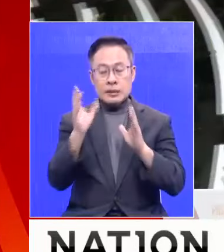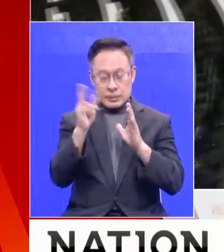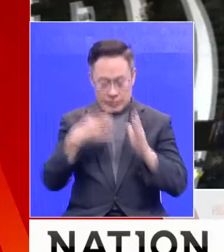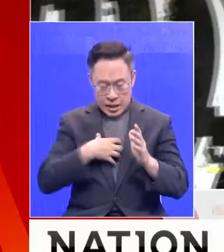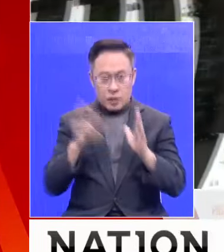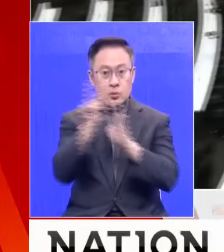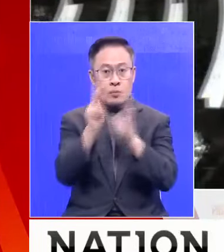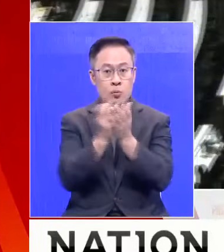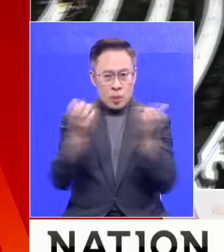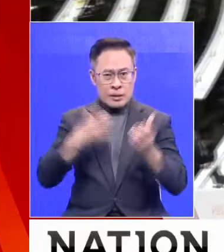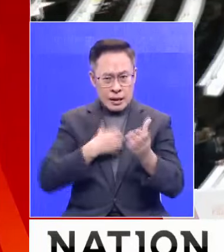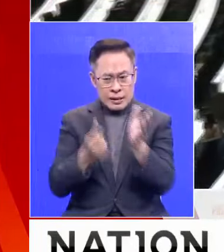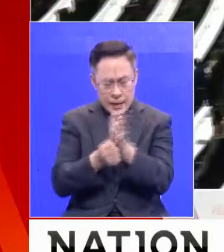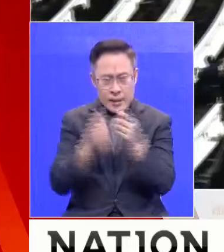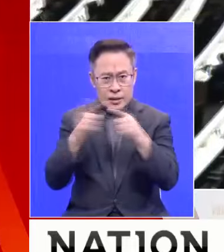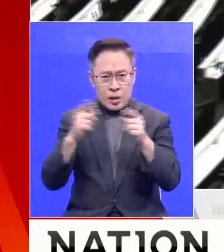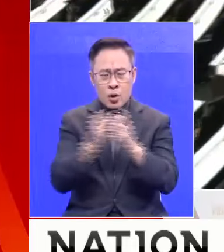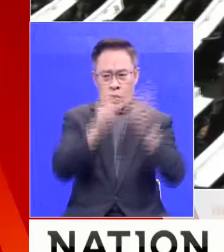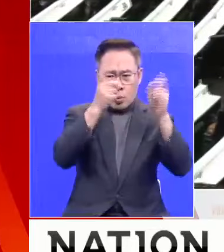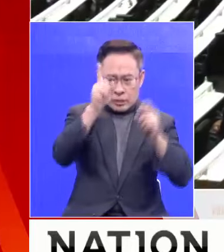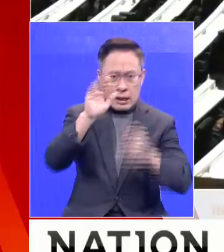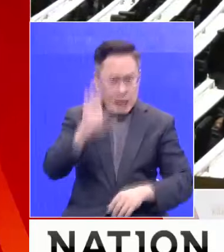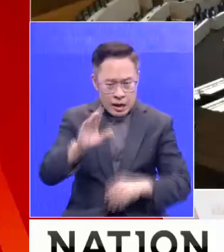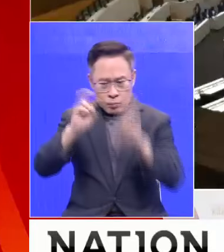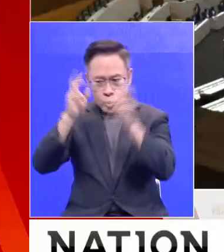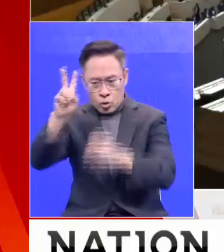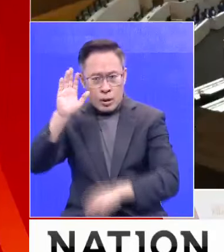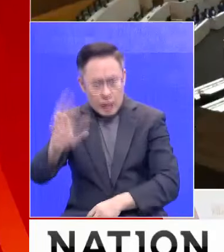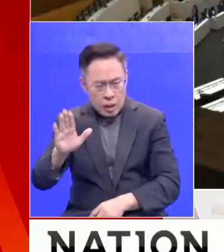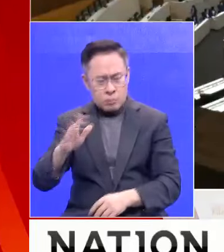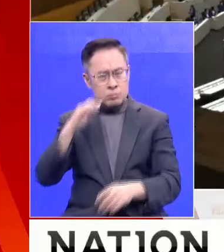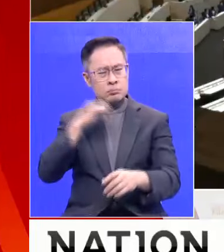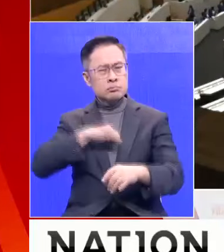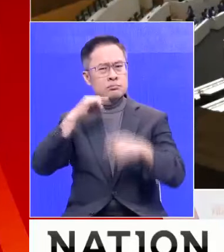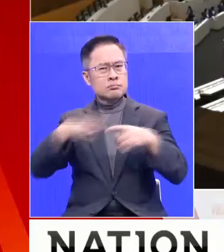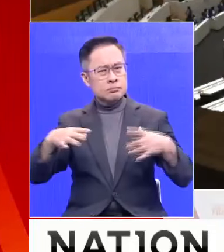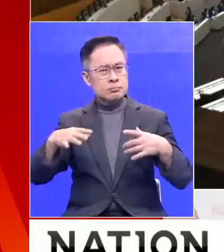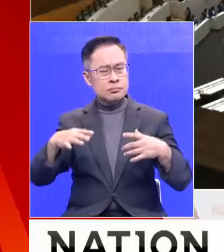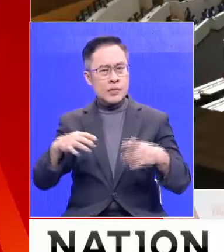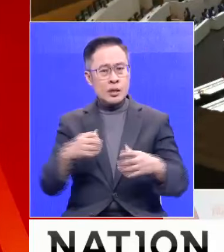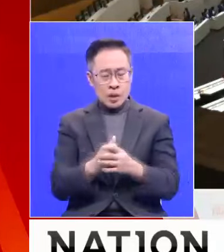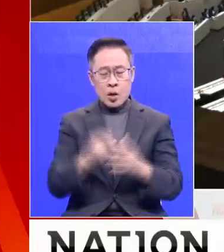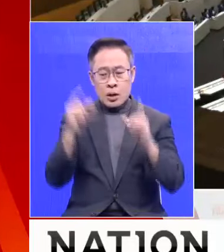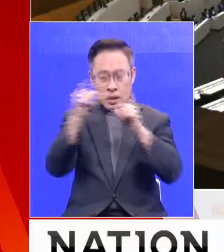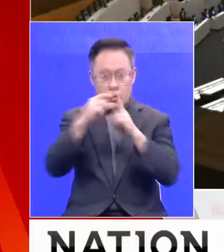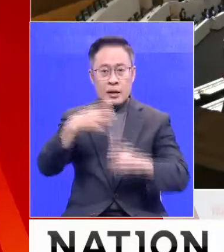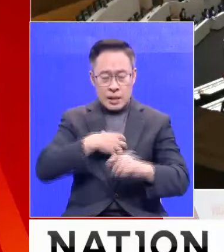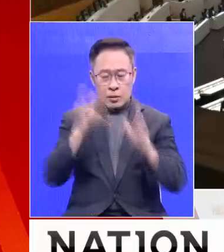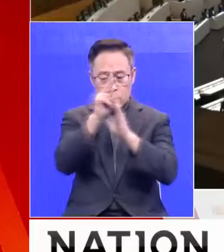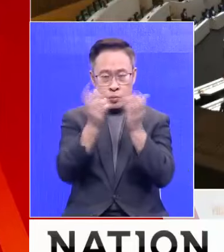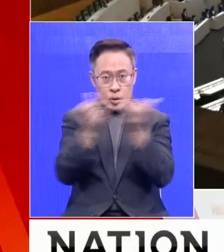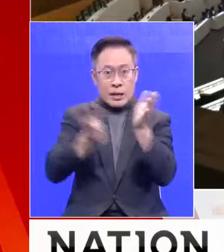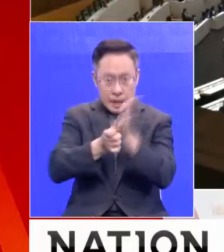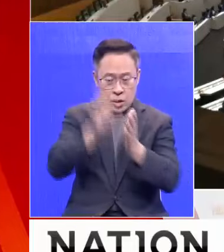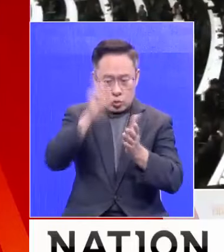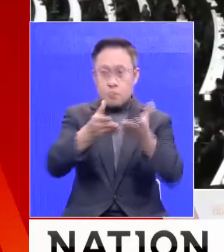ล่าหรือจะอย่างไรหรือถ้าไม่คือไม่อยากให้แก้เลยมันก็จะลักลั่นกันอันนี้ในมุมคุณไอติมนะท่านผู้ชมครับทีนี้เพื่อเสน